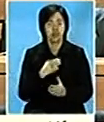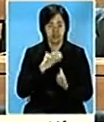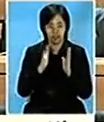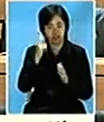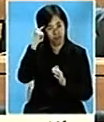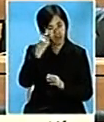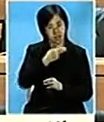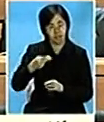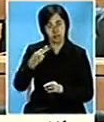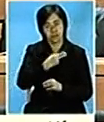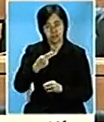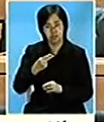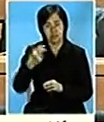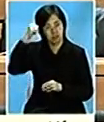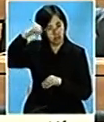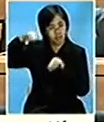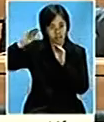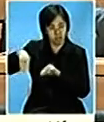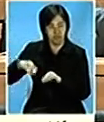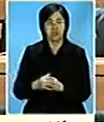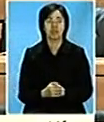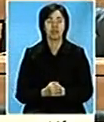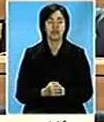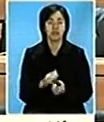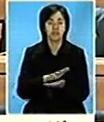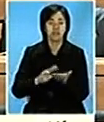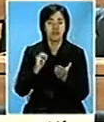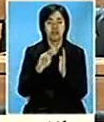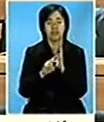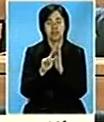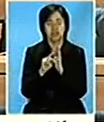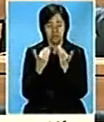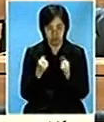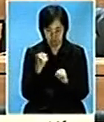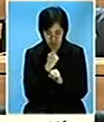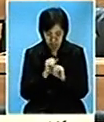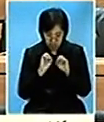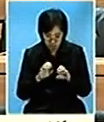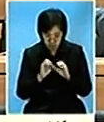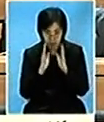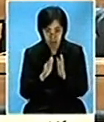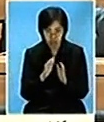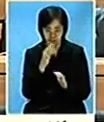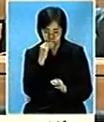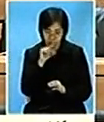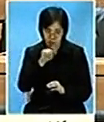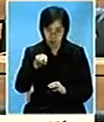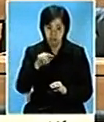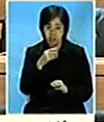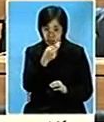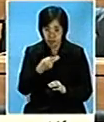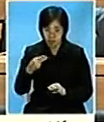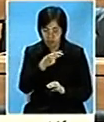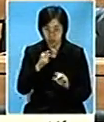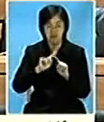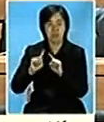าสเปนมหาวิทยาลัยขอนแก่นก็คือจุดหนึ่งที่ผลิตนักศึกษาที่มีความรู้ ะครับ